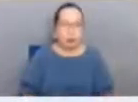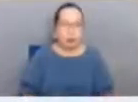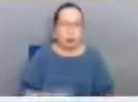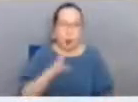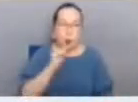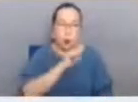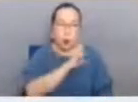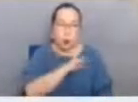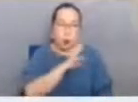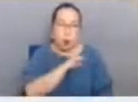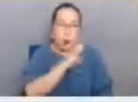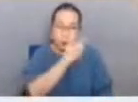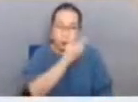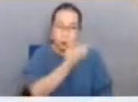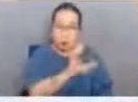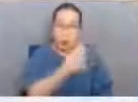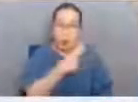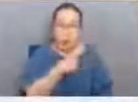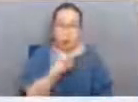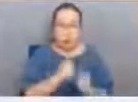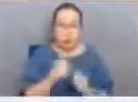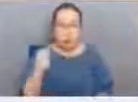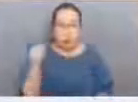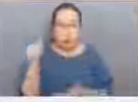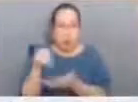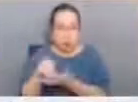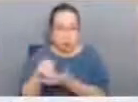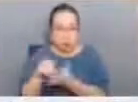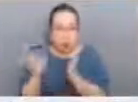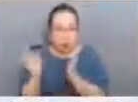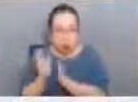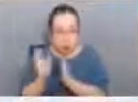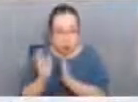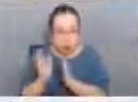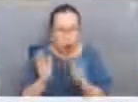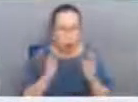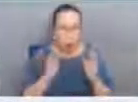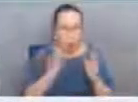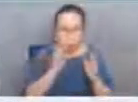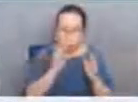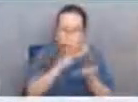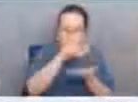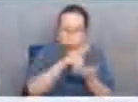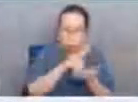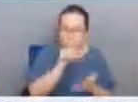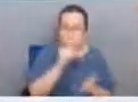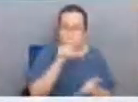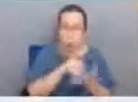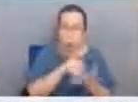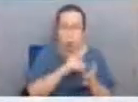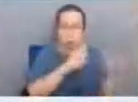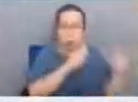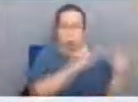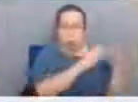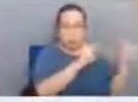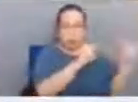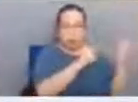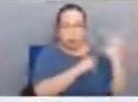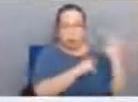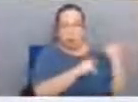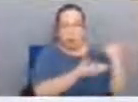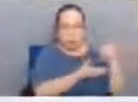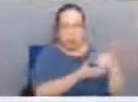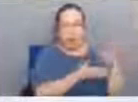COVID-19 itself. Idadaan sa Office of the Vice Governor at mga provincial board member ang naturang pondo para